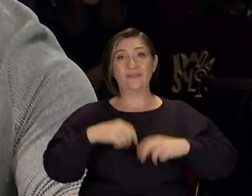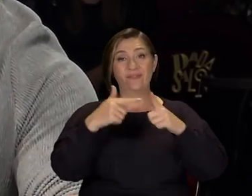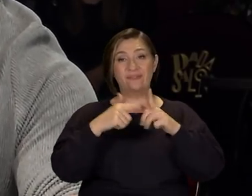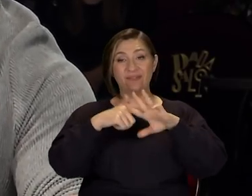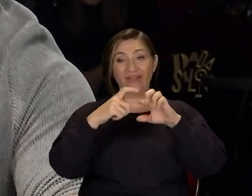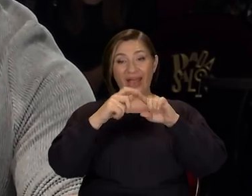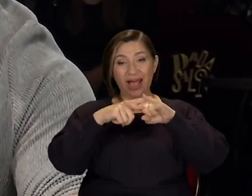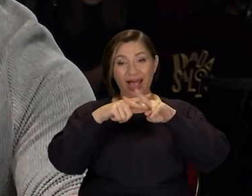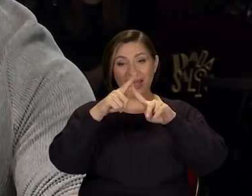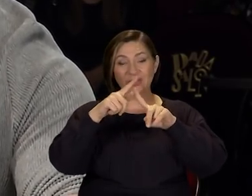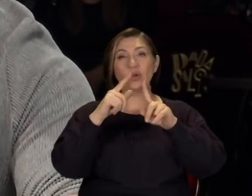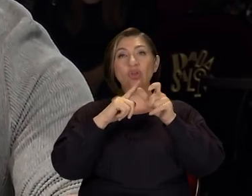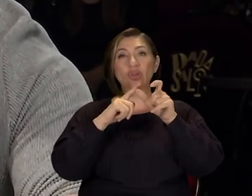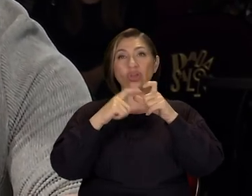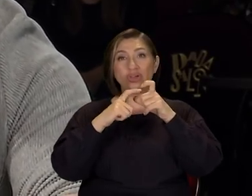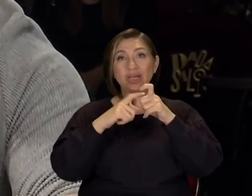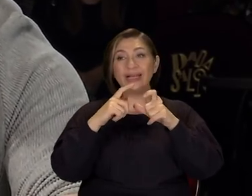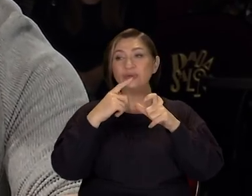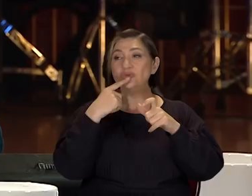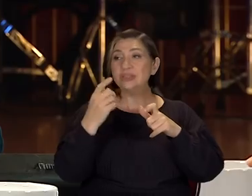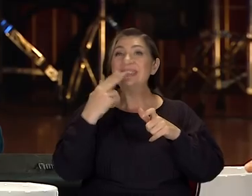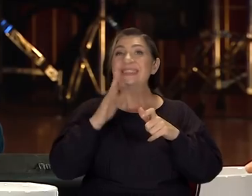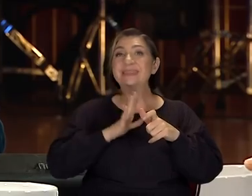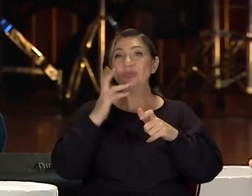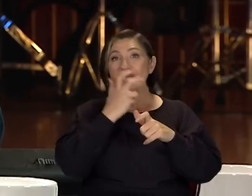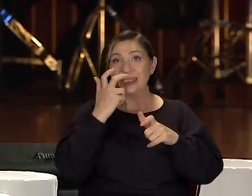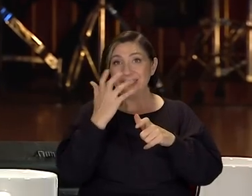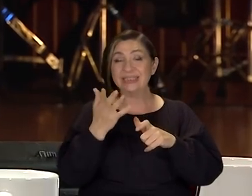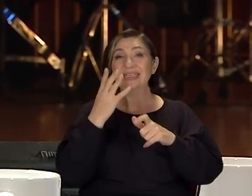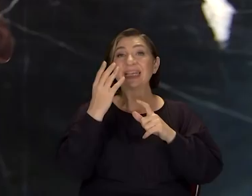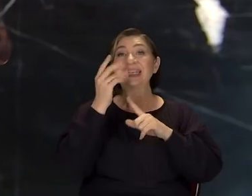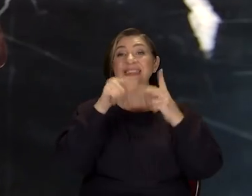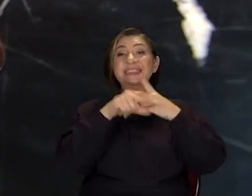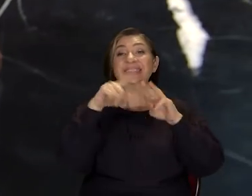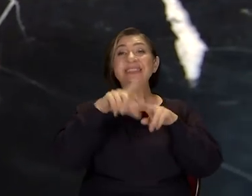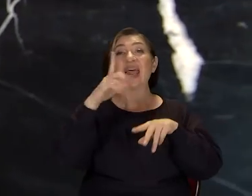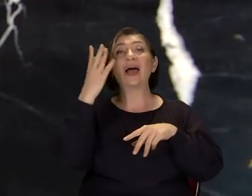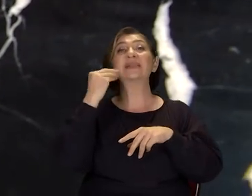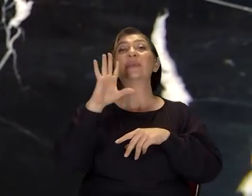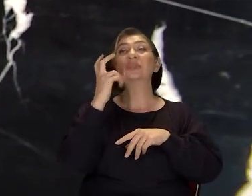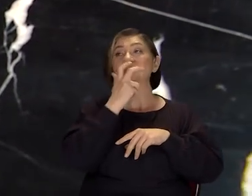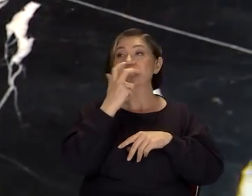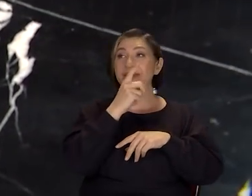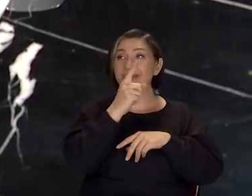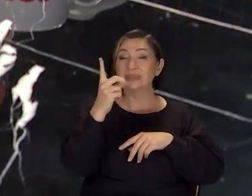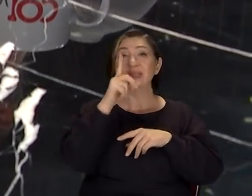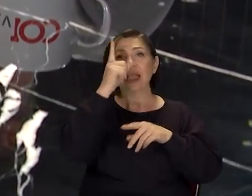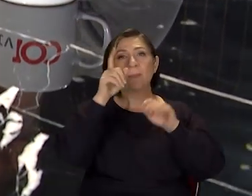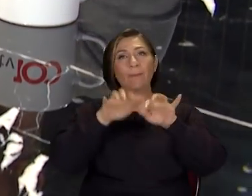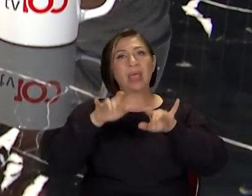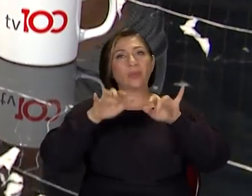söylemişti Kızımı. Bir sürü öyle işte İzel Anlayamazsın falan. Bunları tek